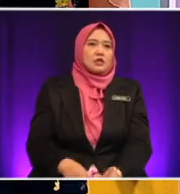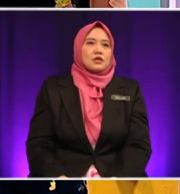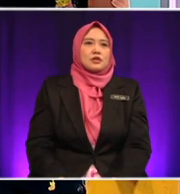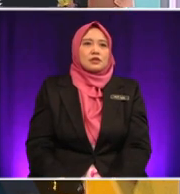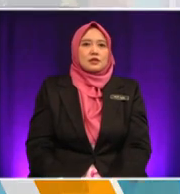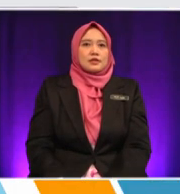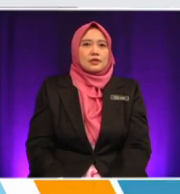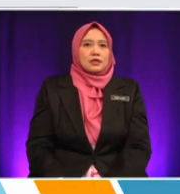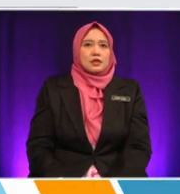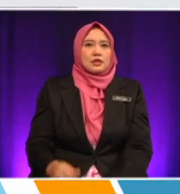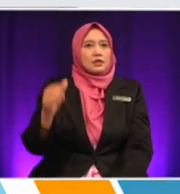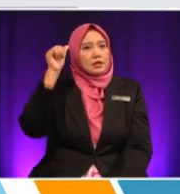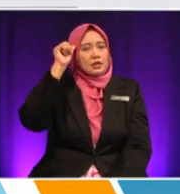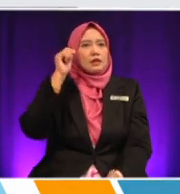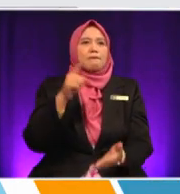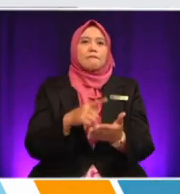soalnya